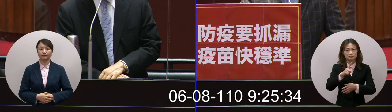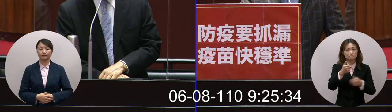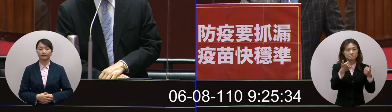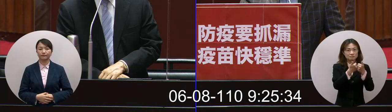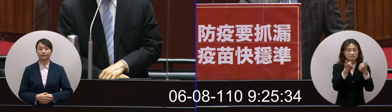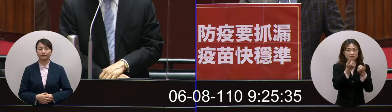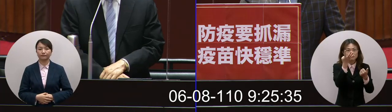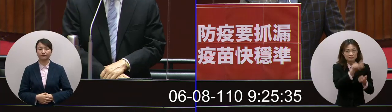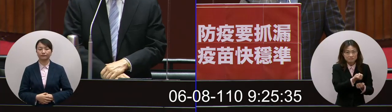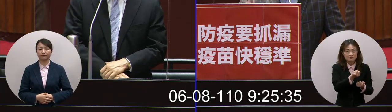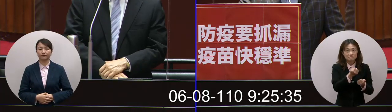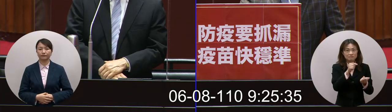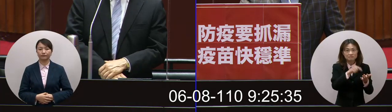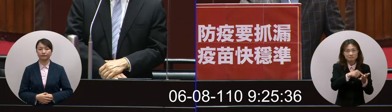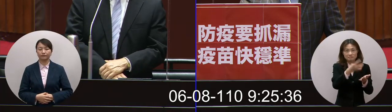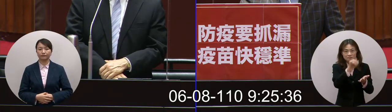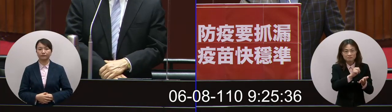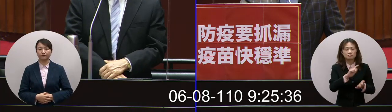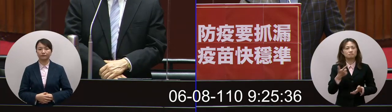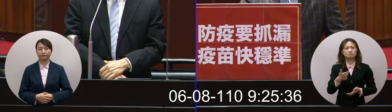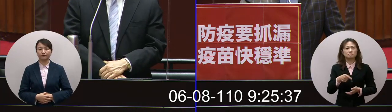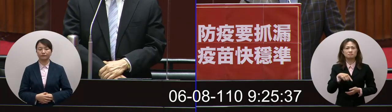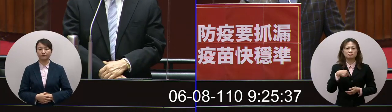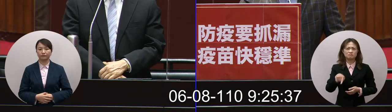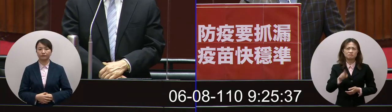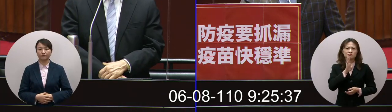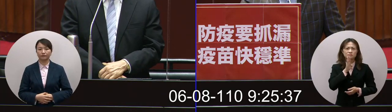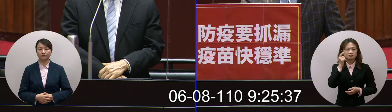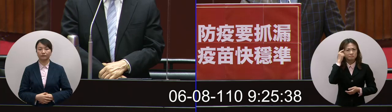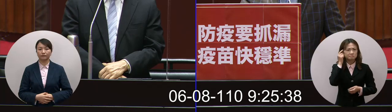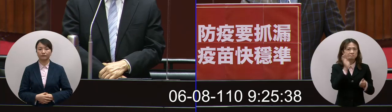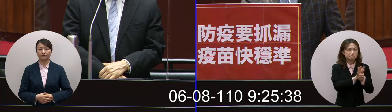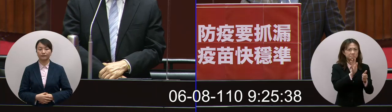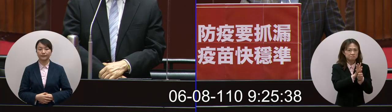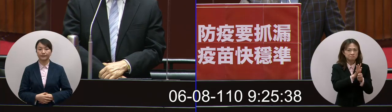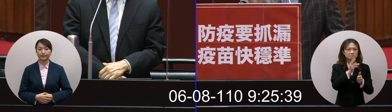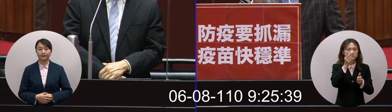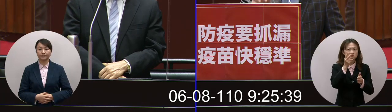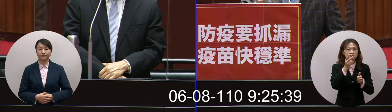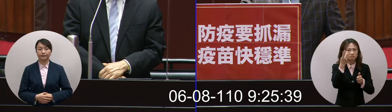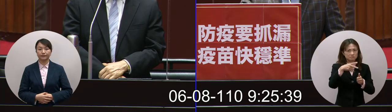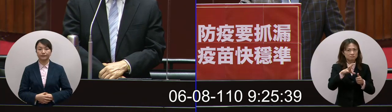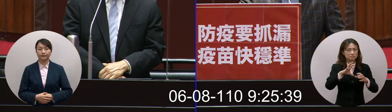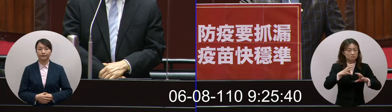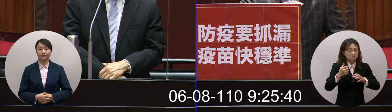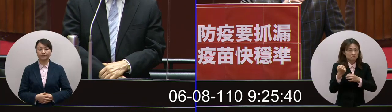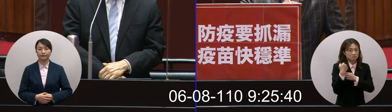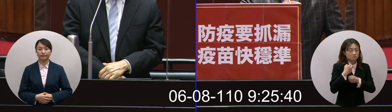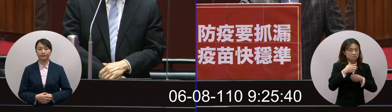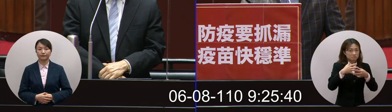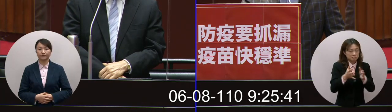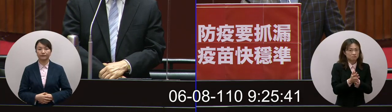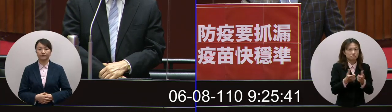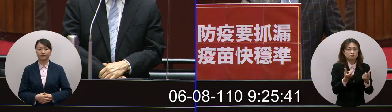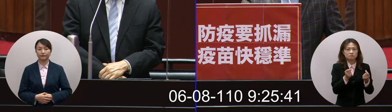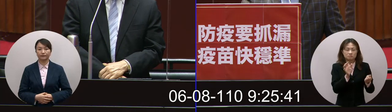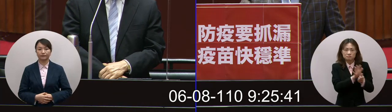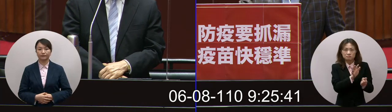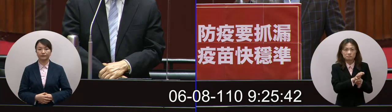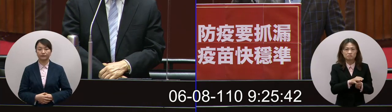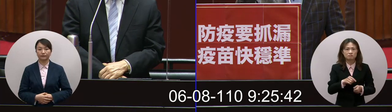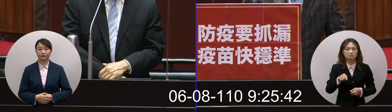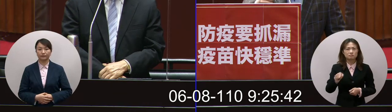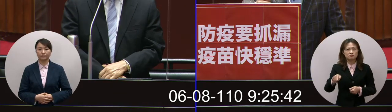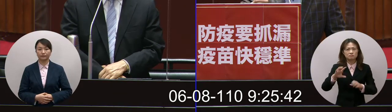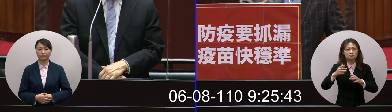开几道啦，这个问题吼是甲恁甲斗三工，阿嘛甲国防部斗三工，是安那？因为对国防部来讲，我已经接到太侪订情